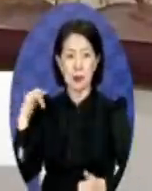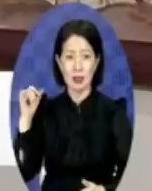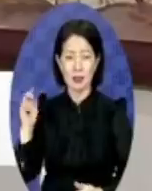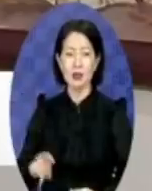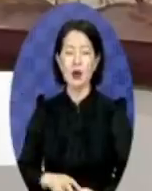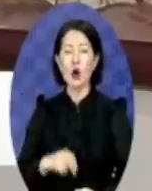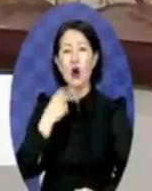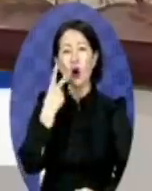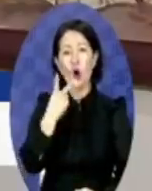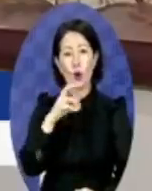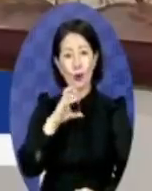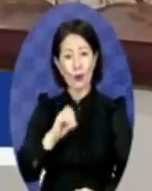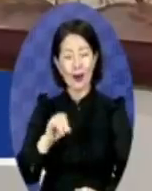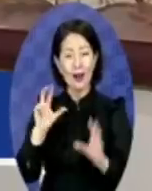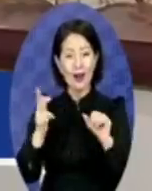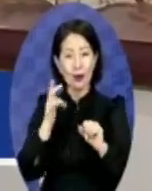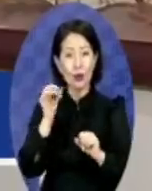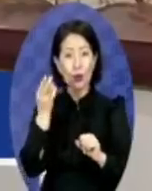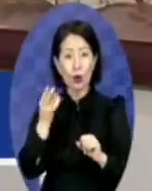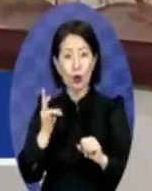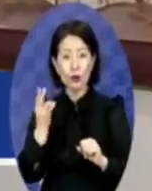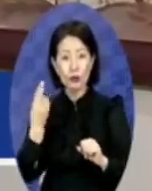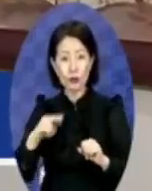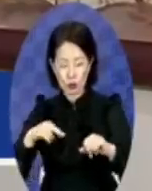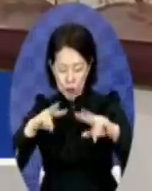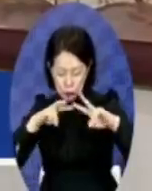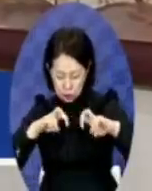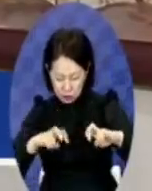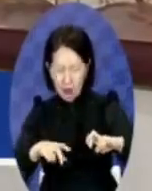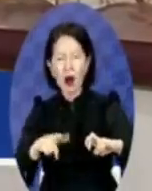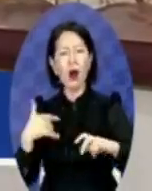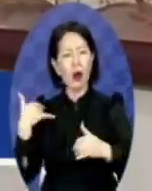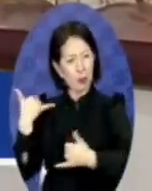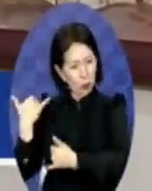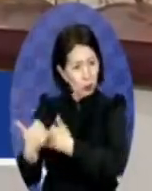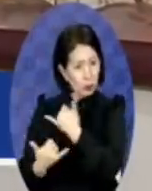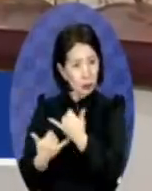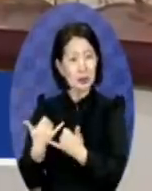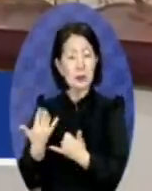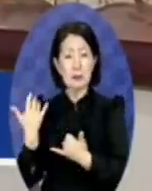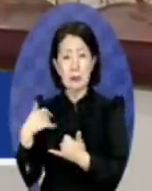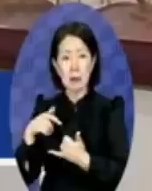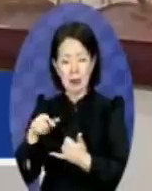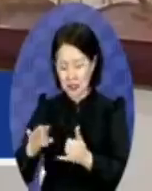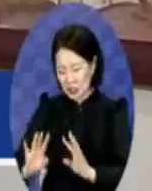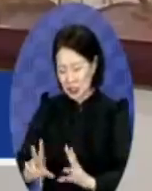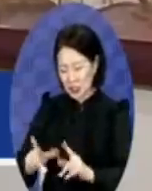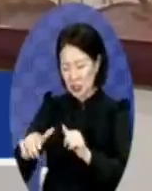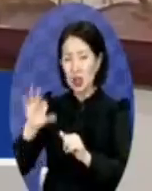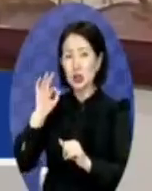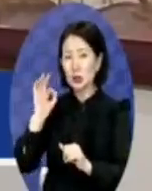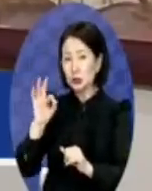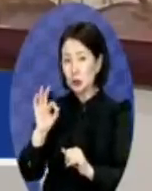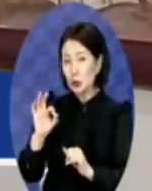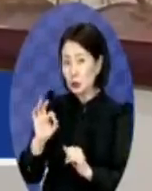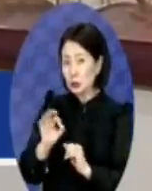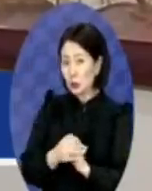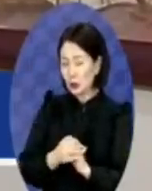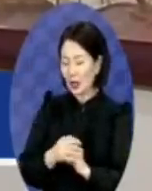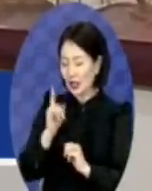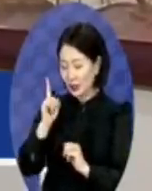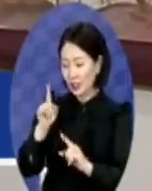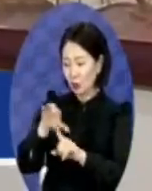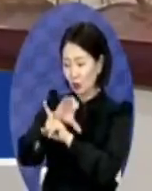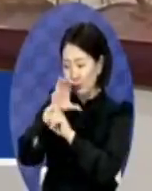2013 онд бид нар удаа судалж агаад яг ийм уламжлал байсан юм байна. Энийг бол бас сэргийхэн зүйтэй юм байна. А энийг сэргээснээр бид нарт нэгдүгээр удаа